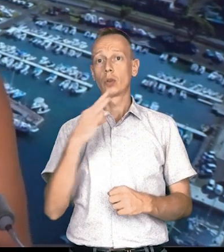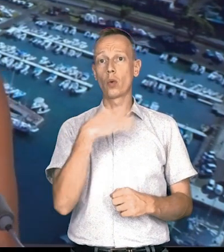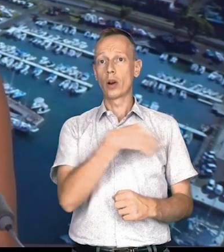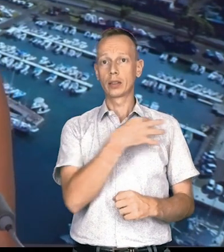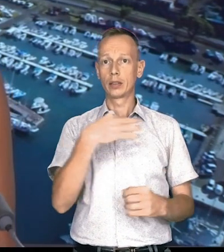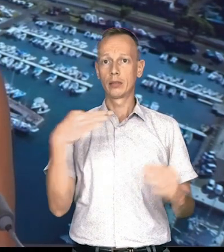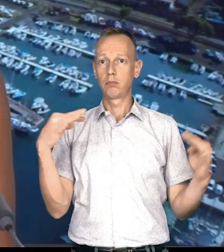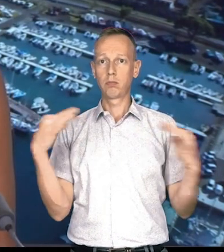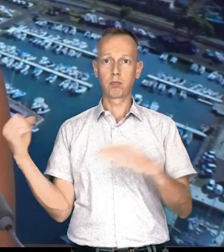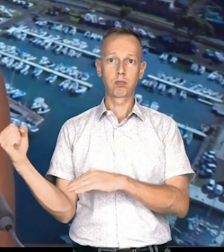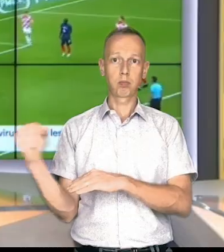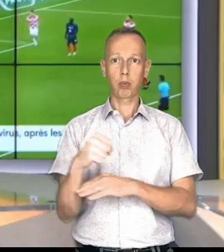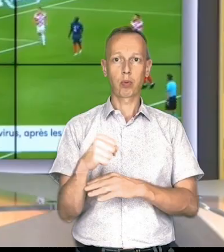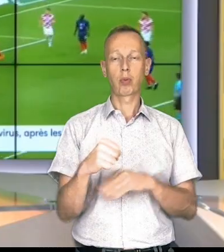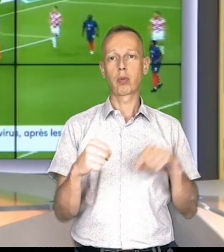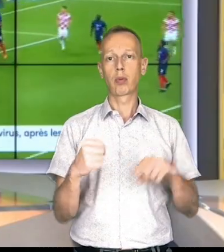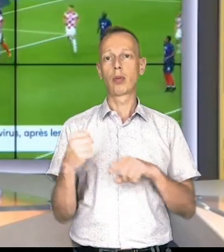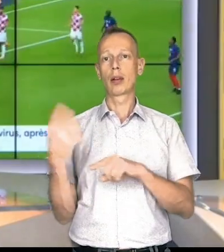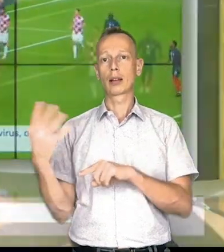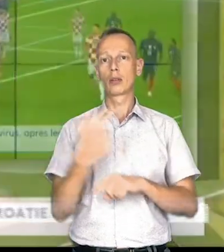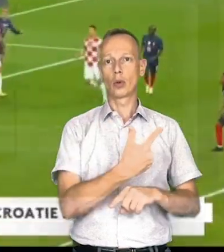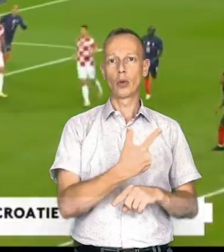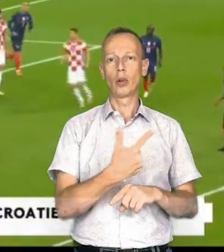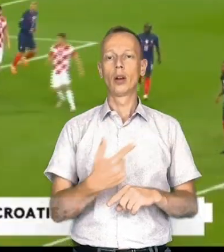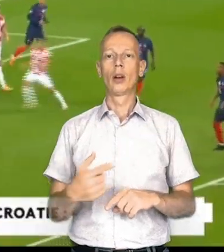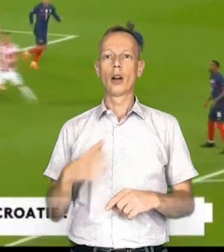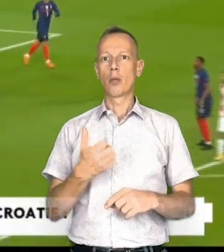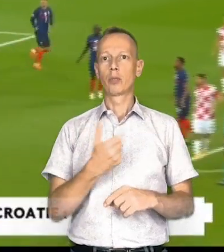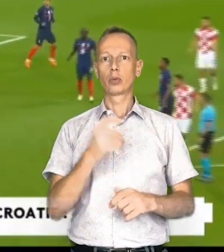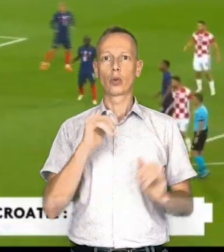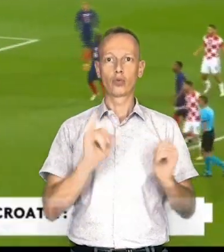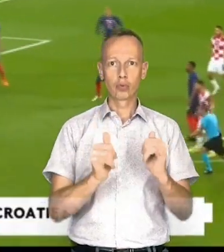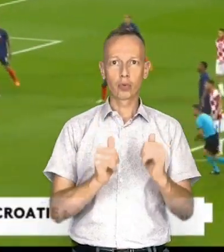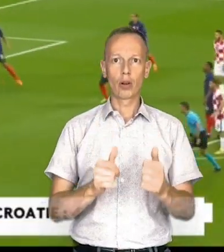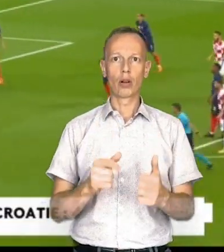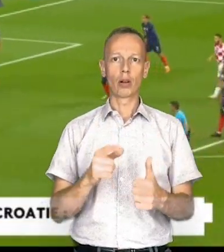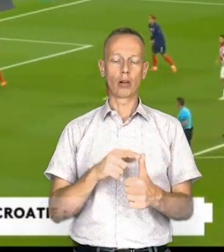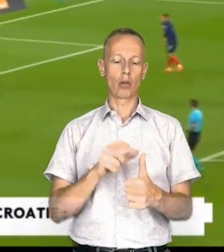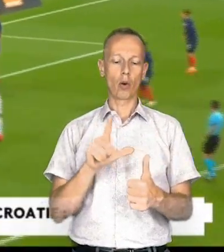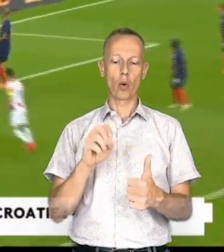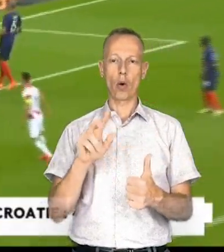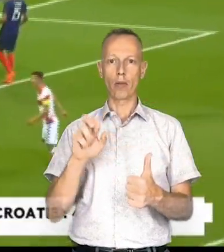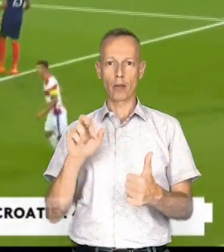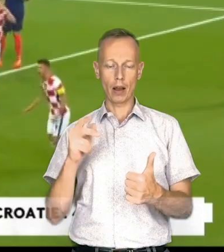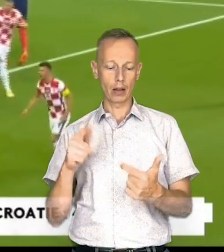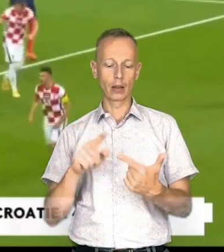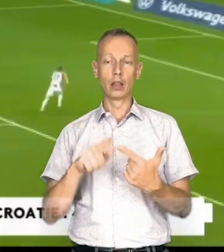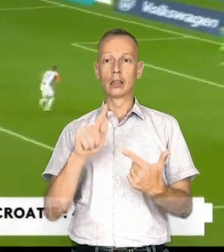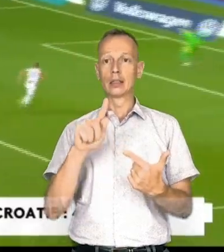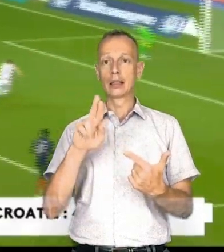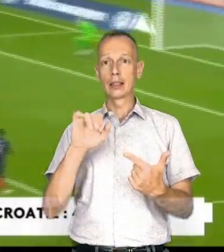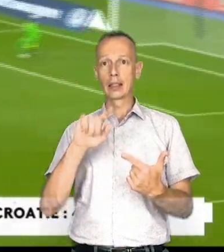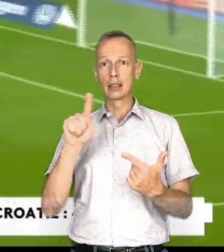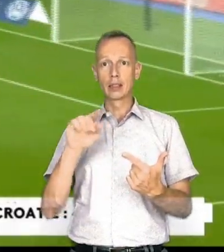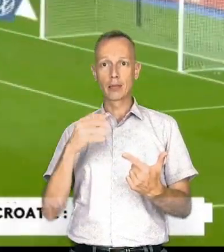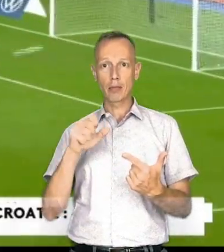à la Croatie, 4-2. Début marqué par Louven à la 17e minute, Griezmann à la